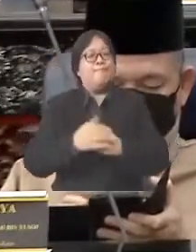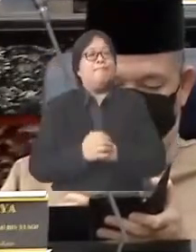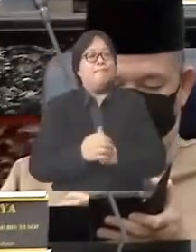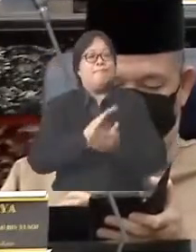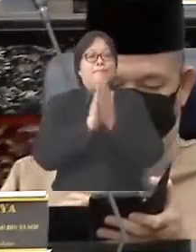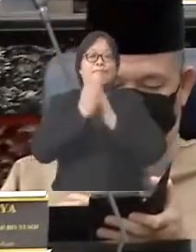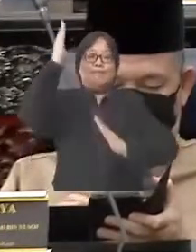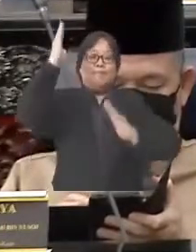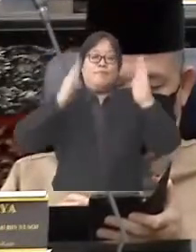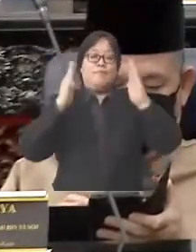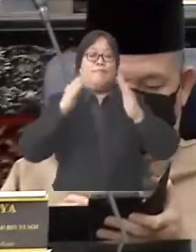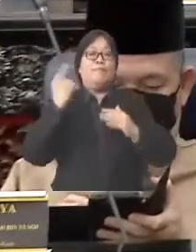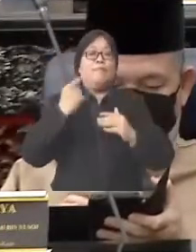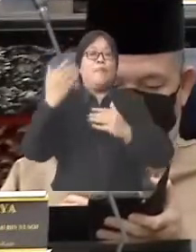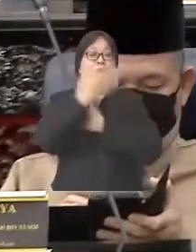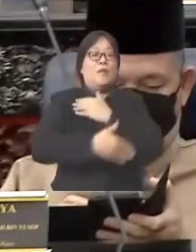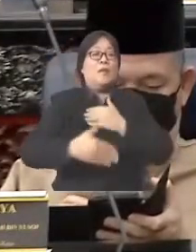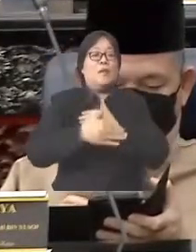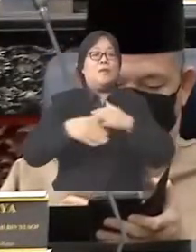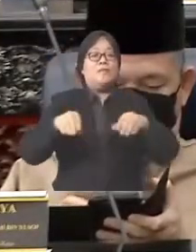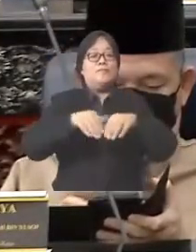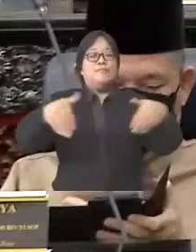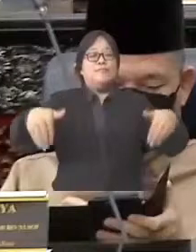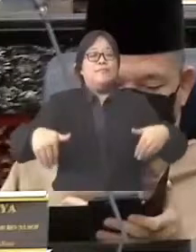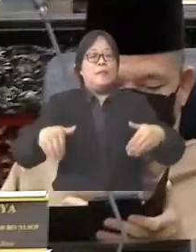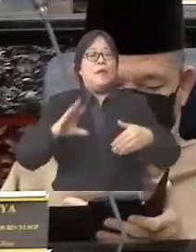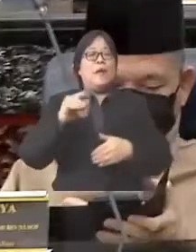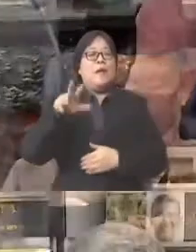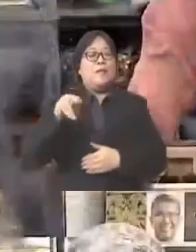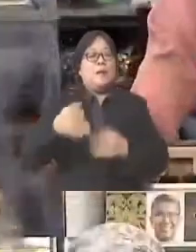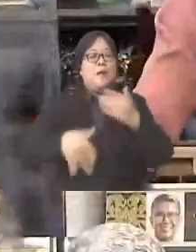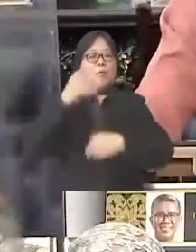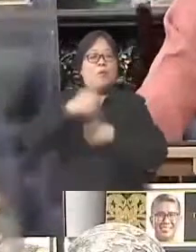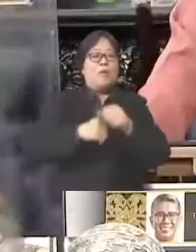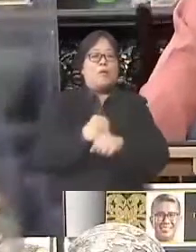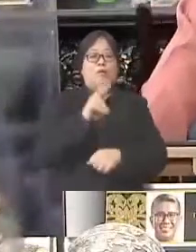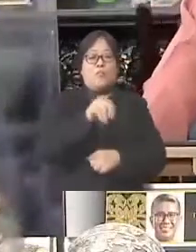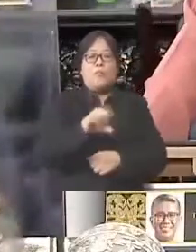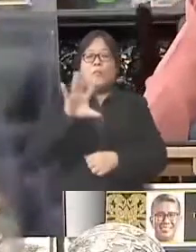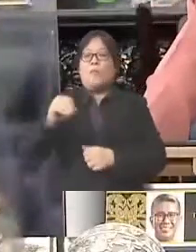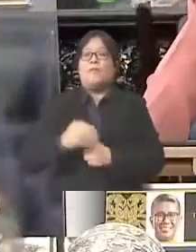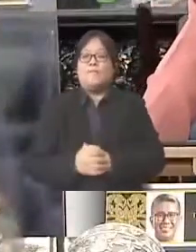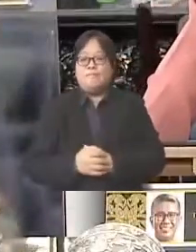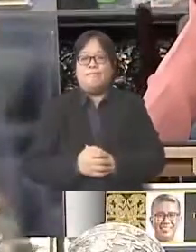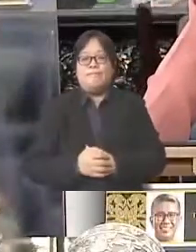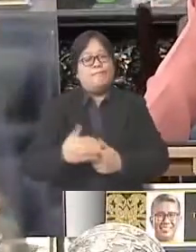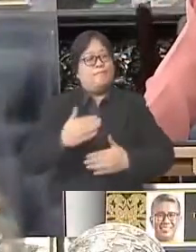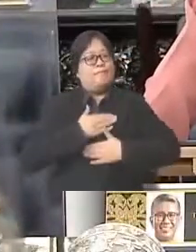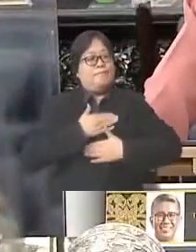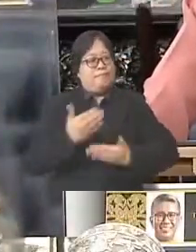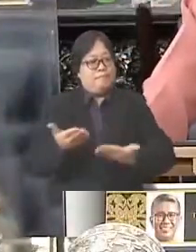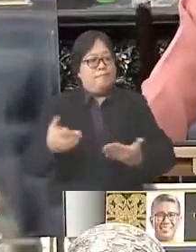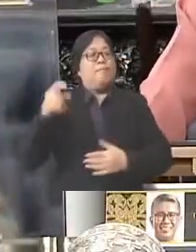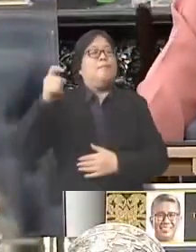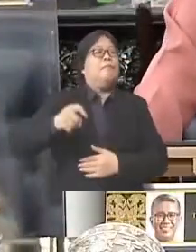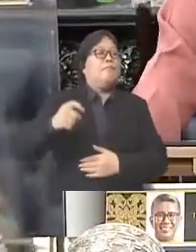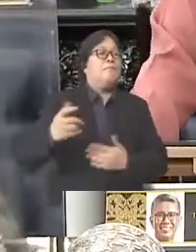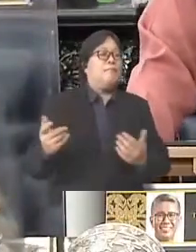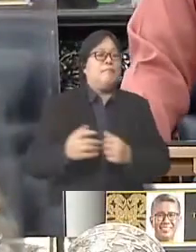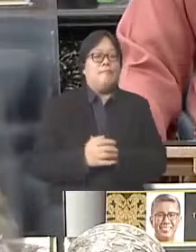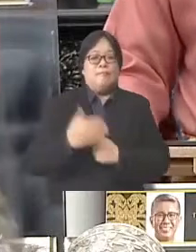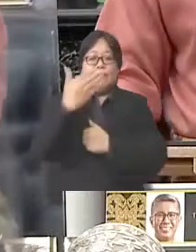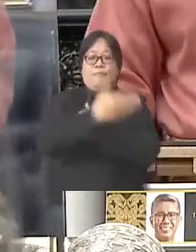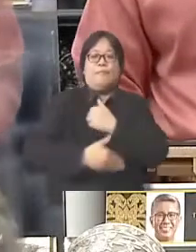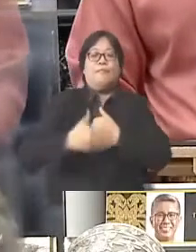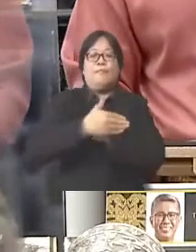untuk menjadikan Yesus sebagai sebuah negara in you tell cabin sawahnya pada tahun 2050 come-my comment ini memerlukan